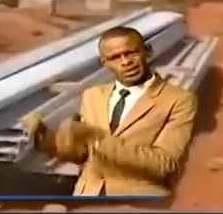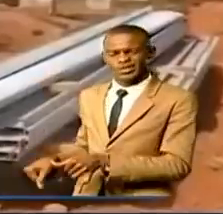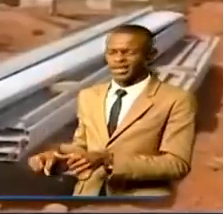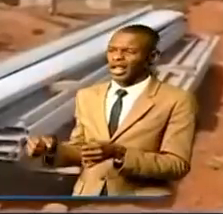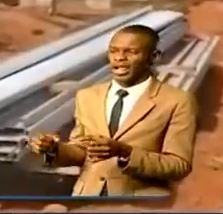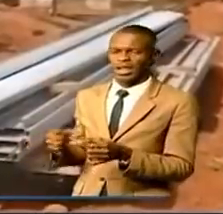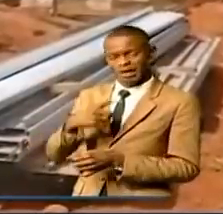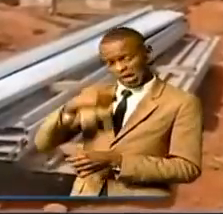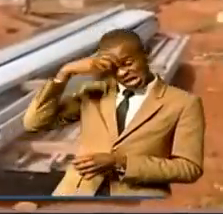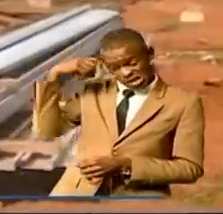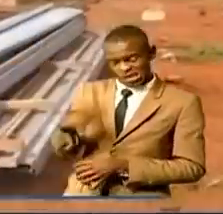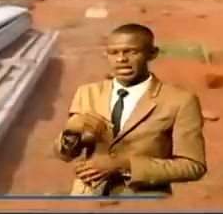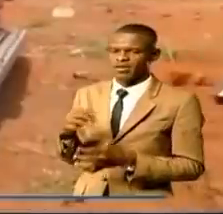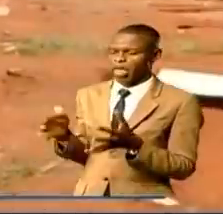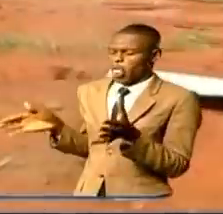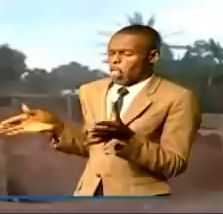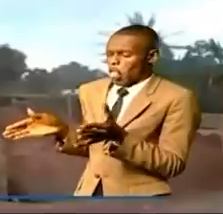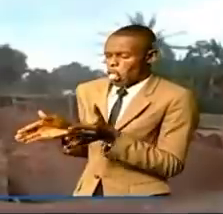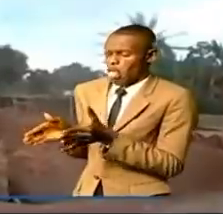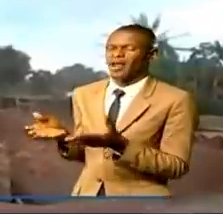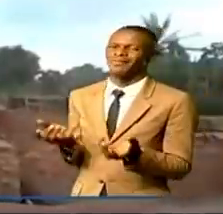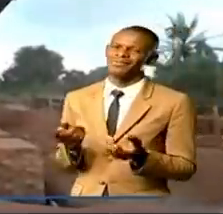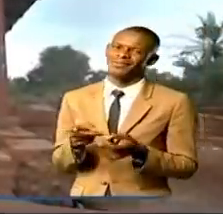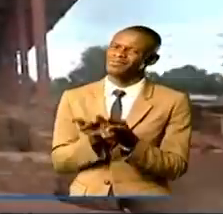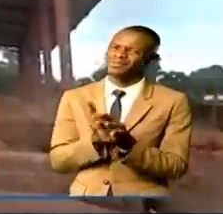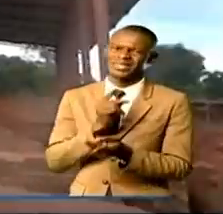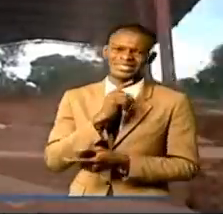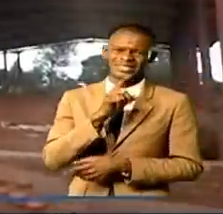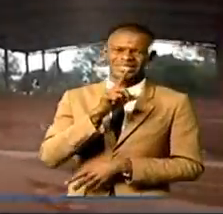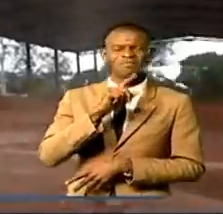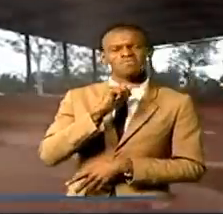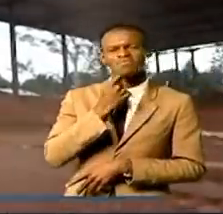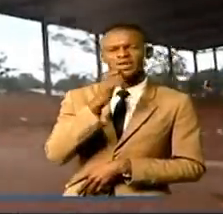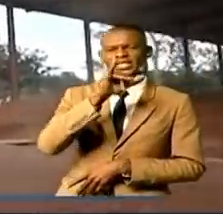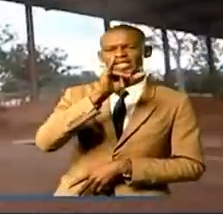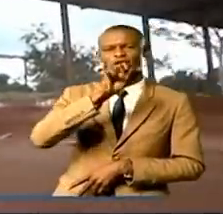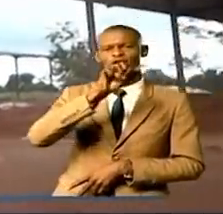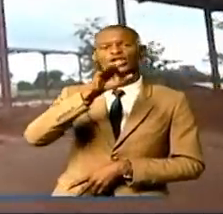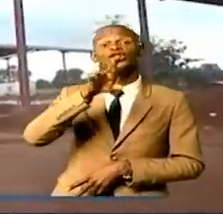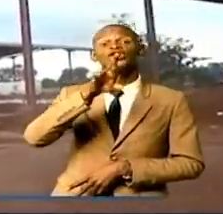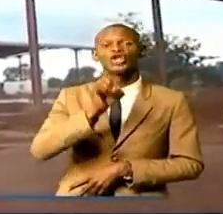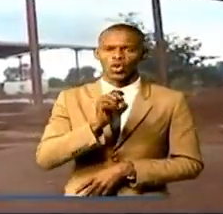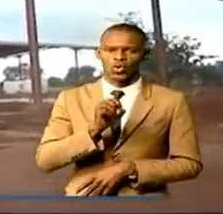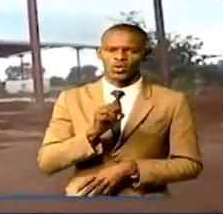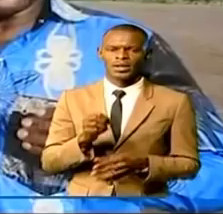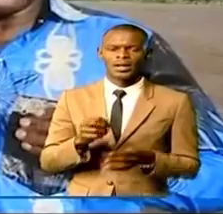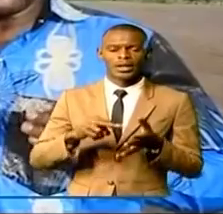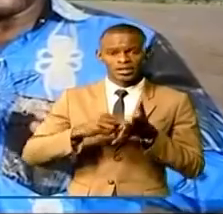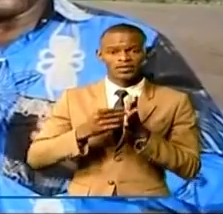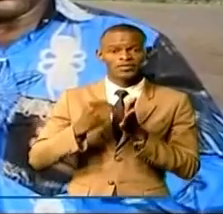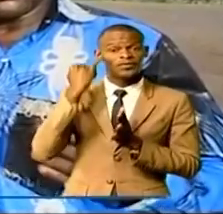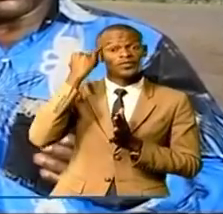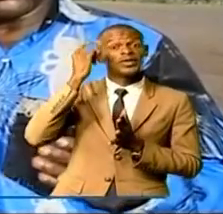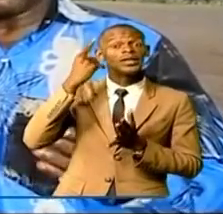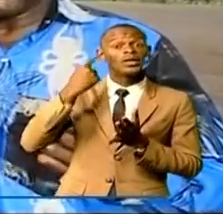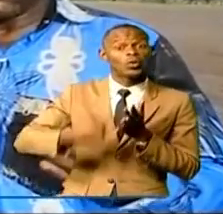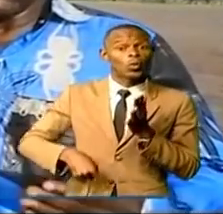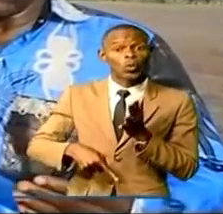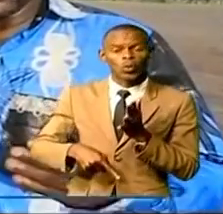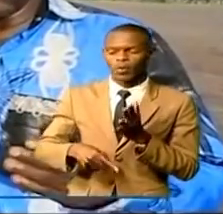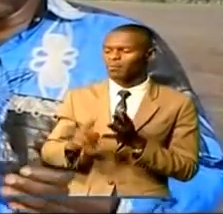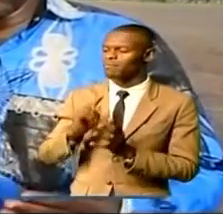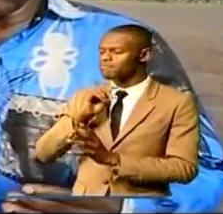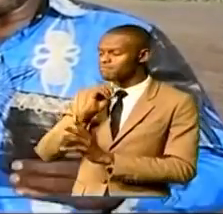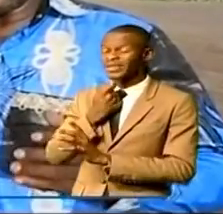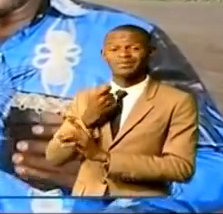prison centrale des Hérauts de Ouattara pour désengorger et viabiliser définitivement les maisons carcérales de la province. Les prisons